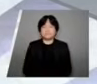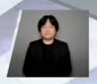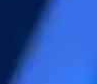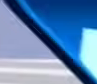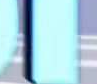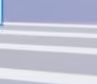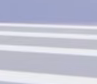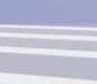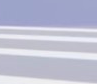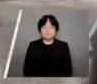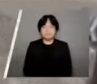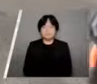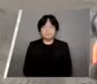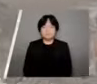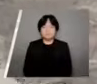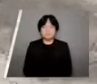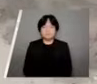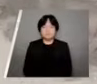Aguinaldo.